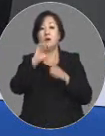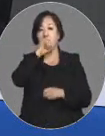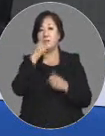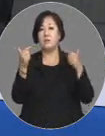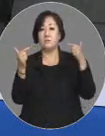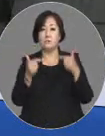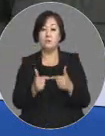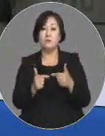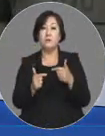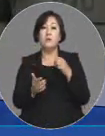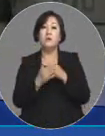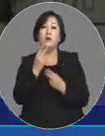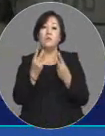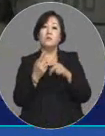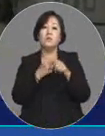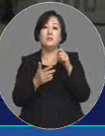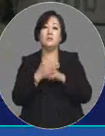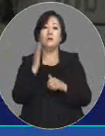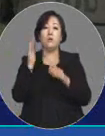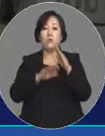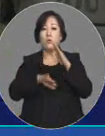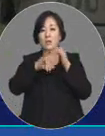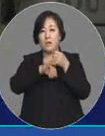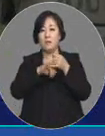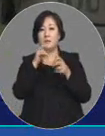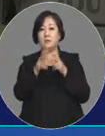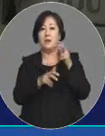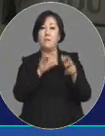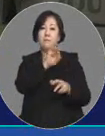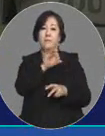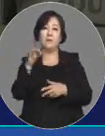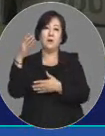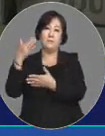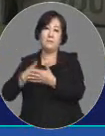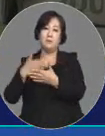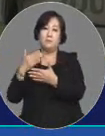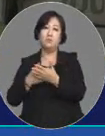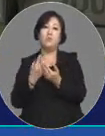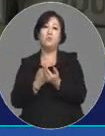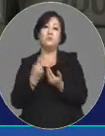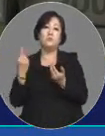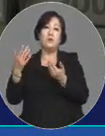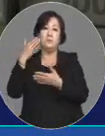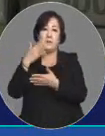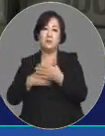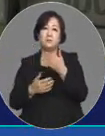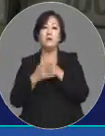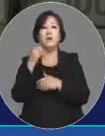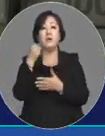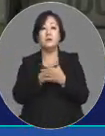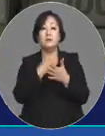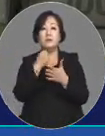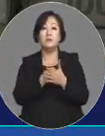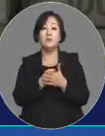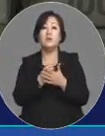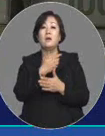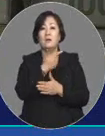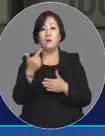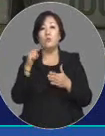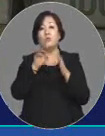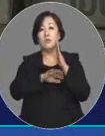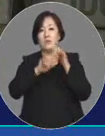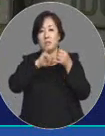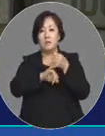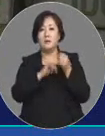줄었습니다. 무엇보다 대선 공약 사업들도 줄줄이 빠져 홀대론이 불거지고 있는데요. 대선 공약